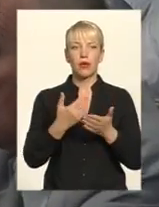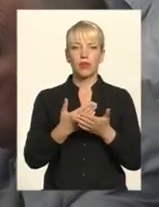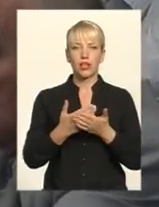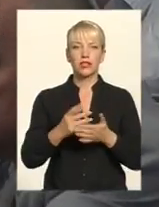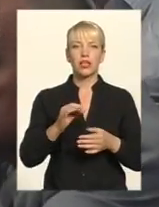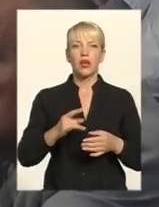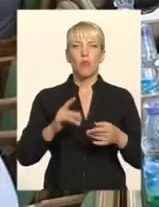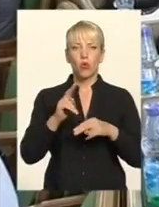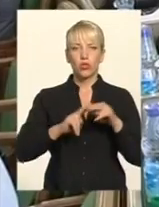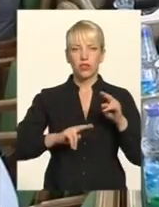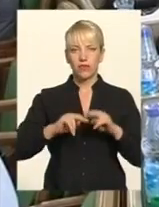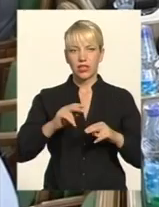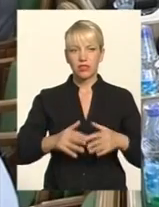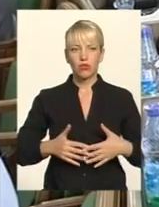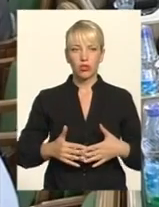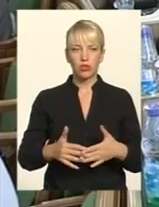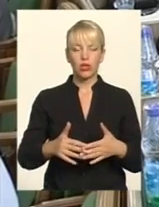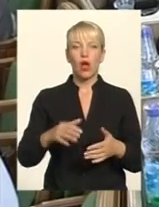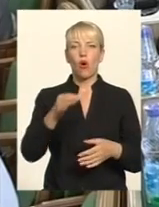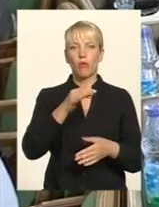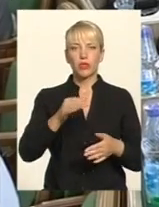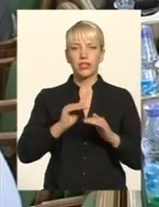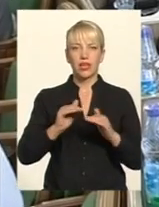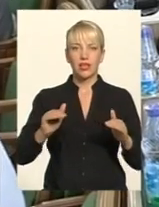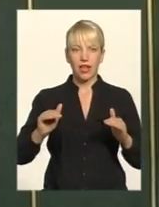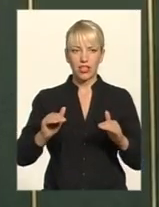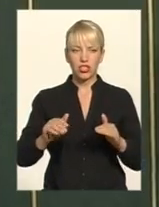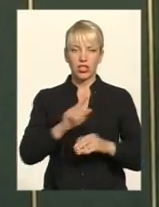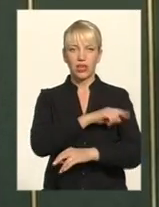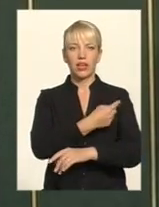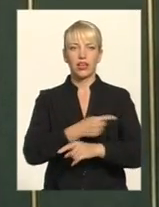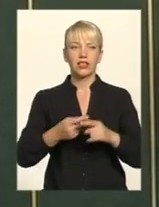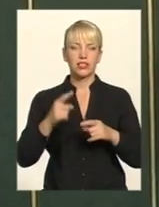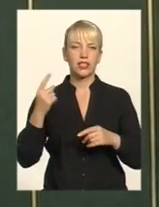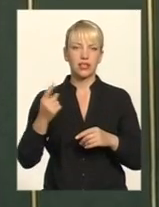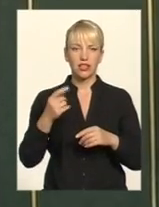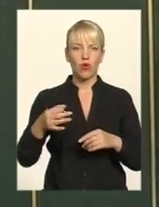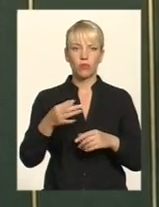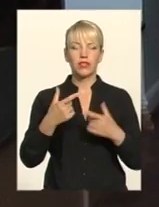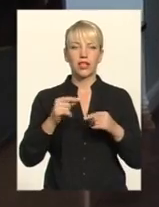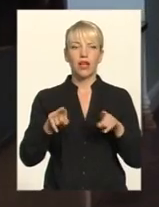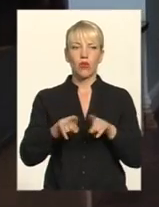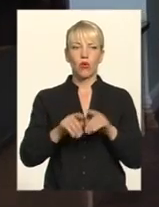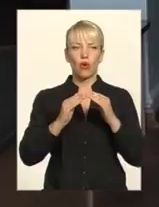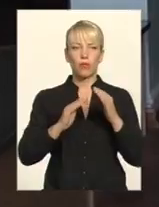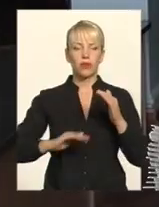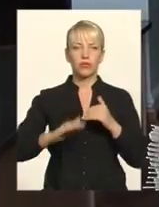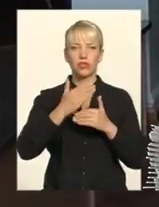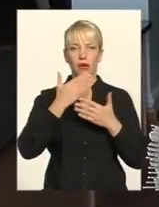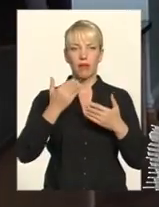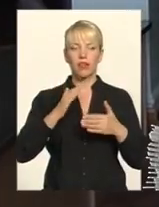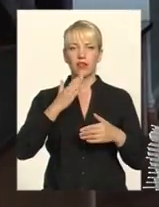неонатального корпусу обласної дитячої лікарні. Нині Хмельниччина чи не єдина область, де такого приміщення немає. Наші немовлята,